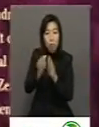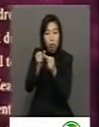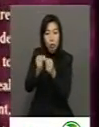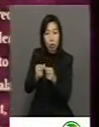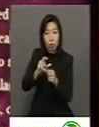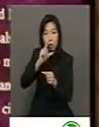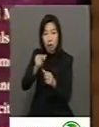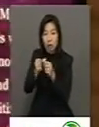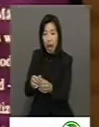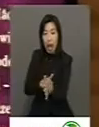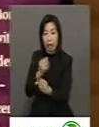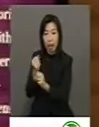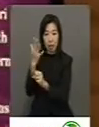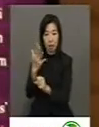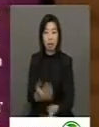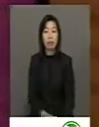ลานาน5ปีค่ะ